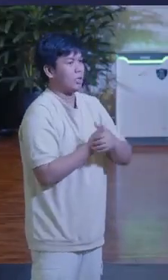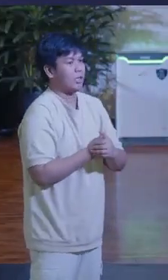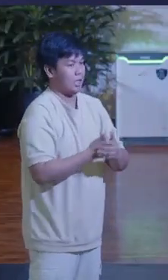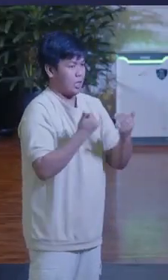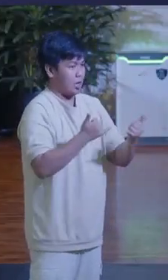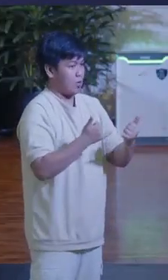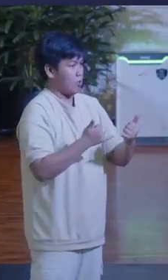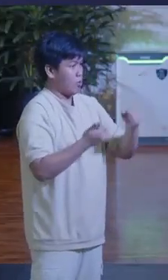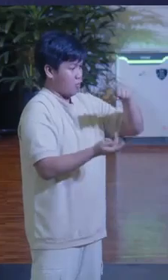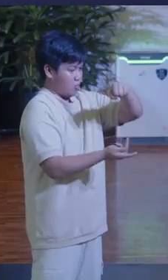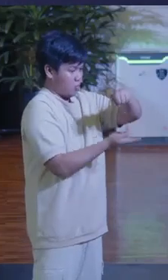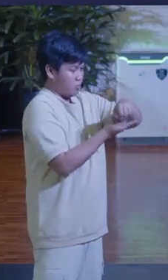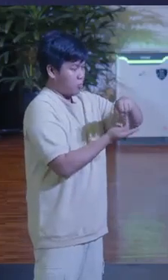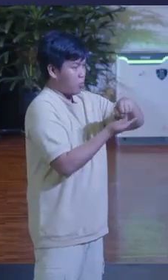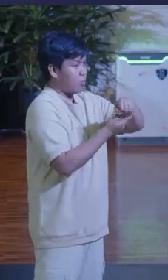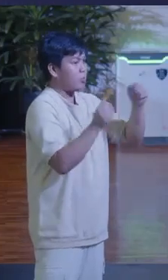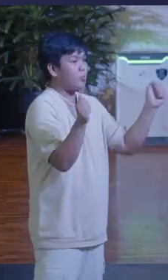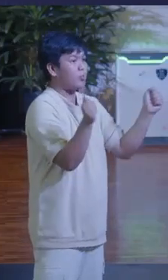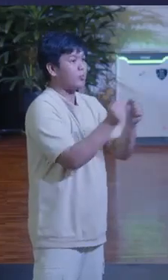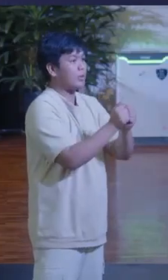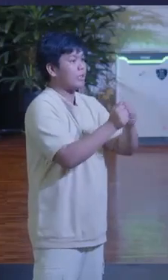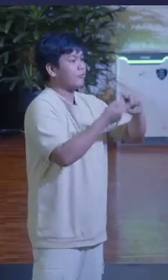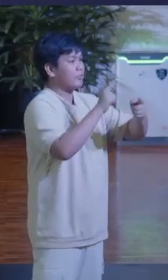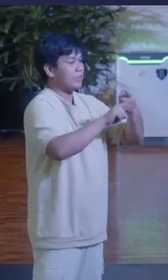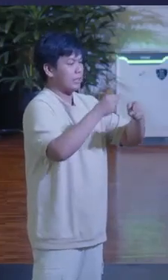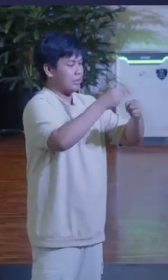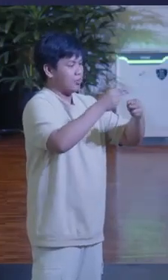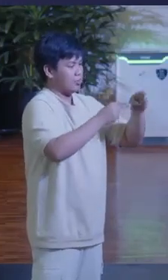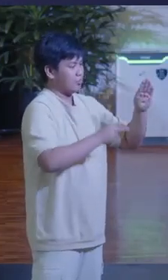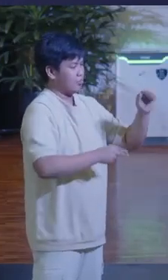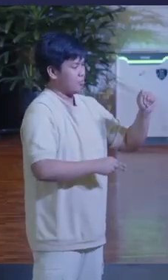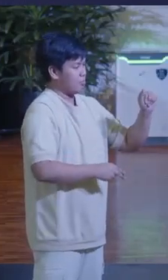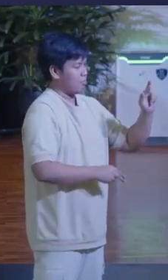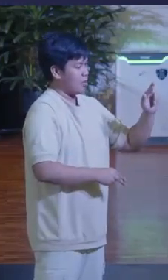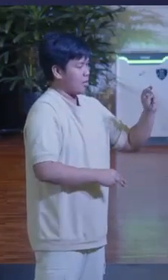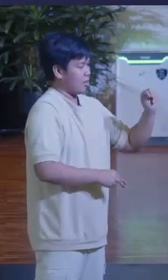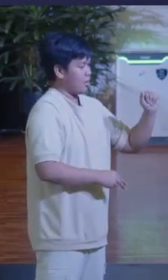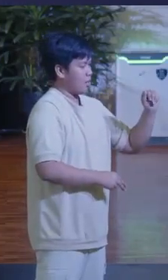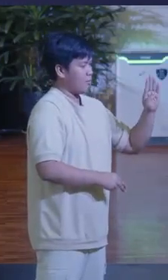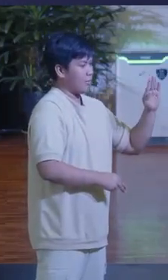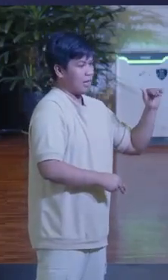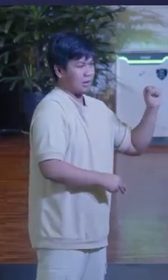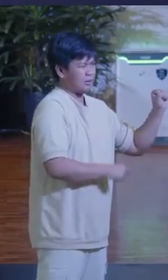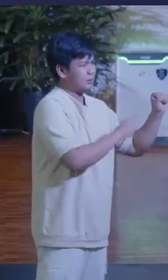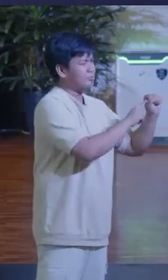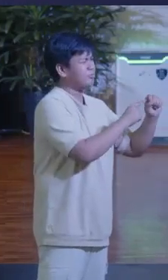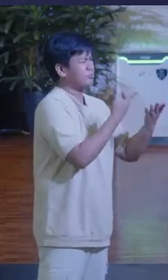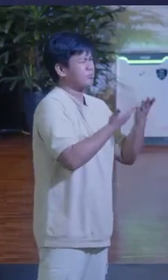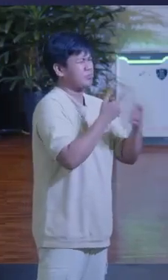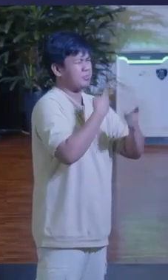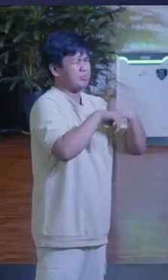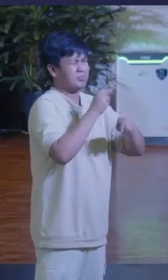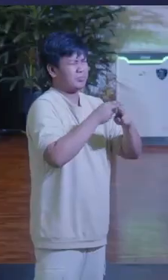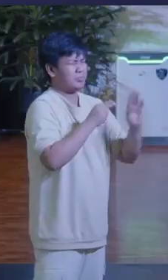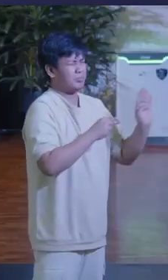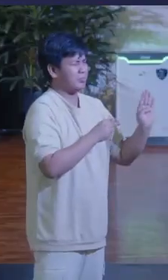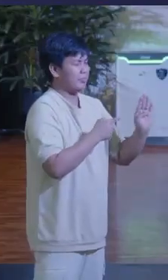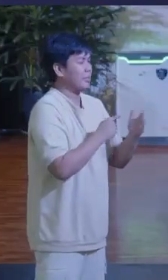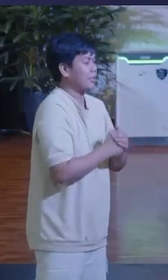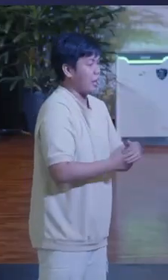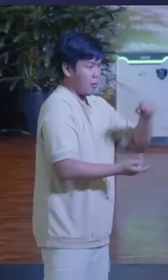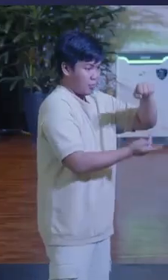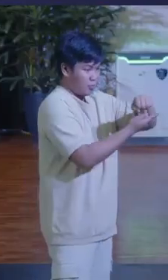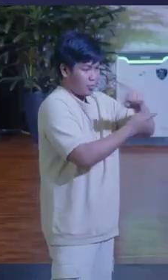lumakad si Saul at si Barnabas, ganun pa po ang tawag sa kanya, Saul, at sila ay ipinadala